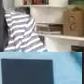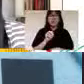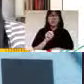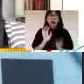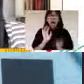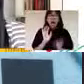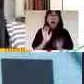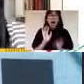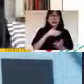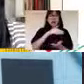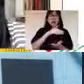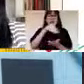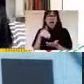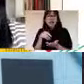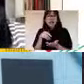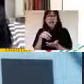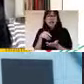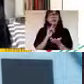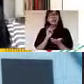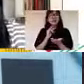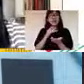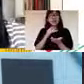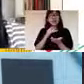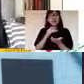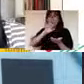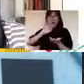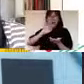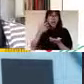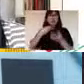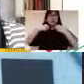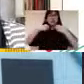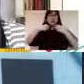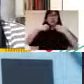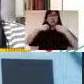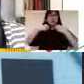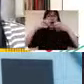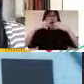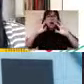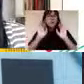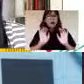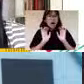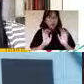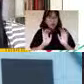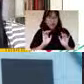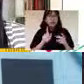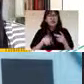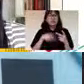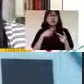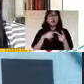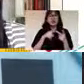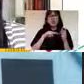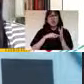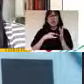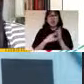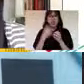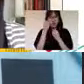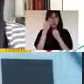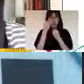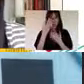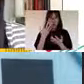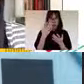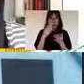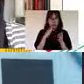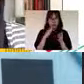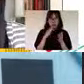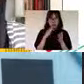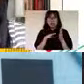disinyalir diperjualbelikan. Kemudian kemajuan teknologi informasi membuat batas privasi